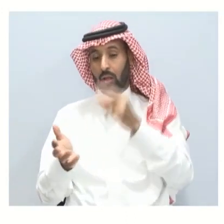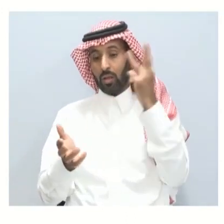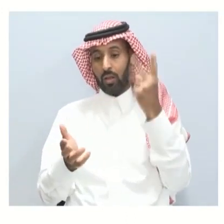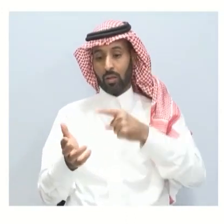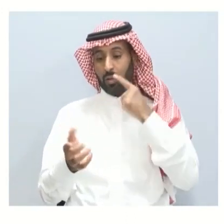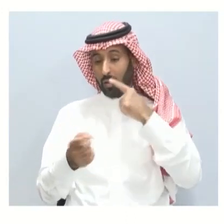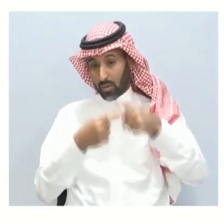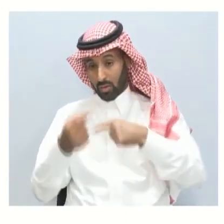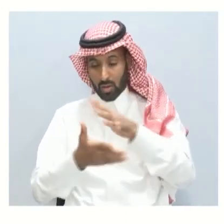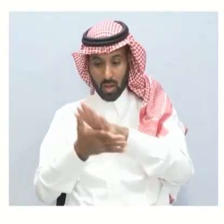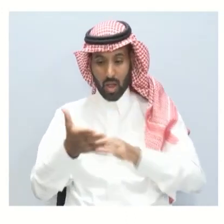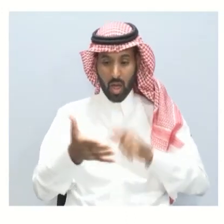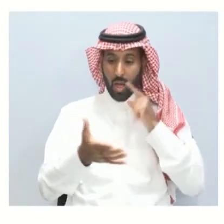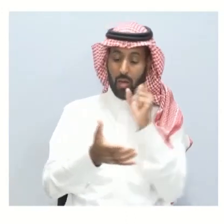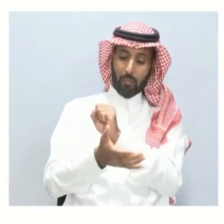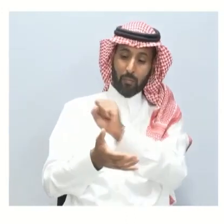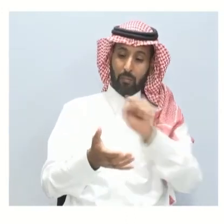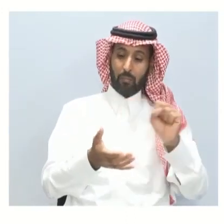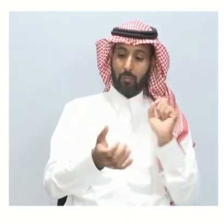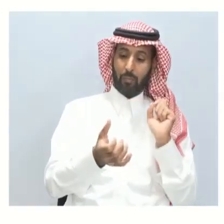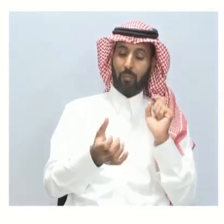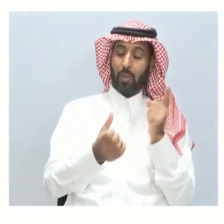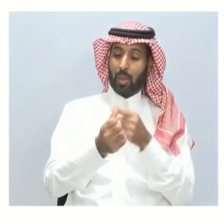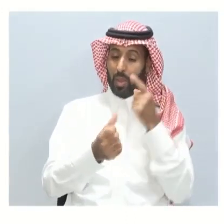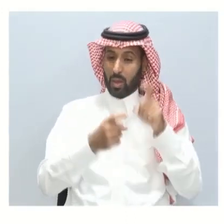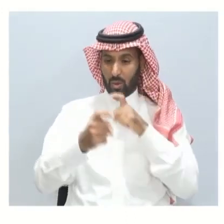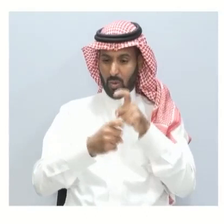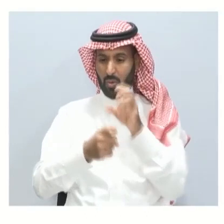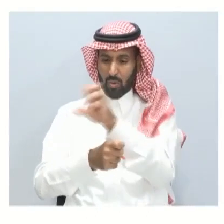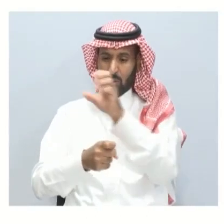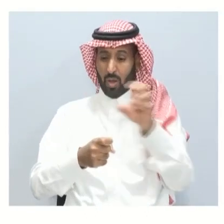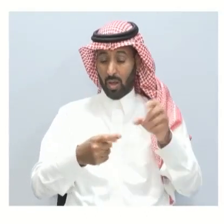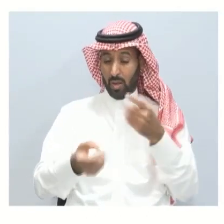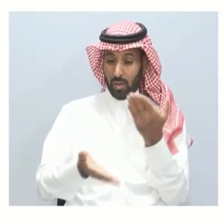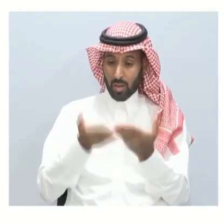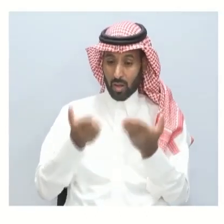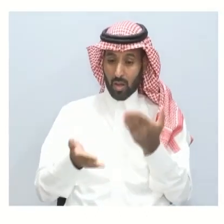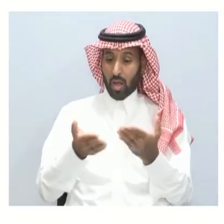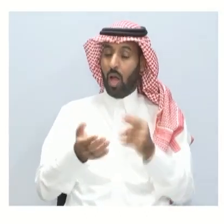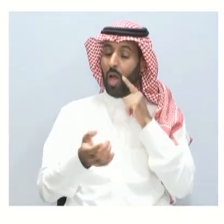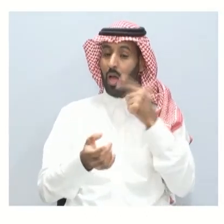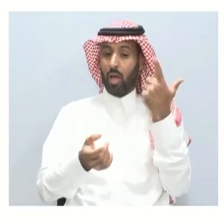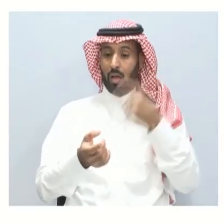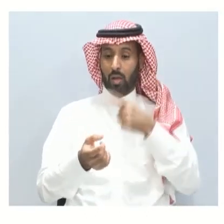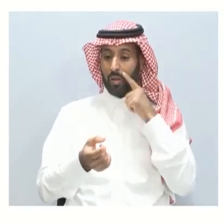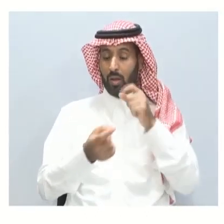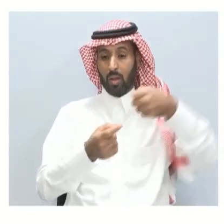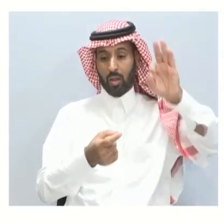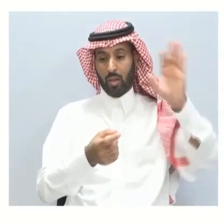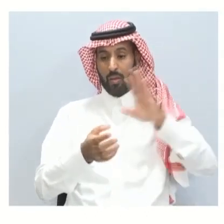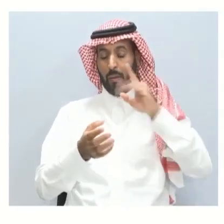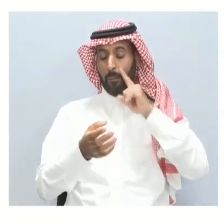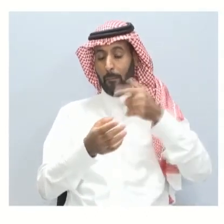في الجدول الدوري توزيعها الخاص من الكترونات التكافؤ مثال على ذلك المجموعه رقم 17 الفلور